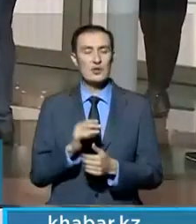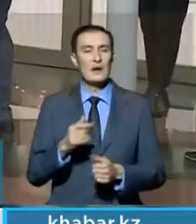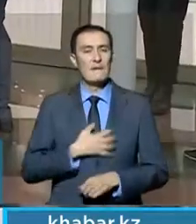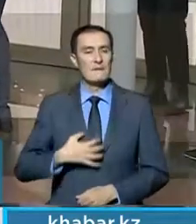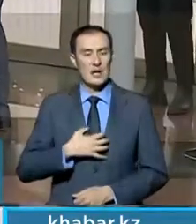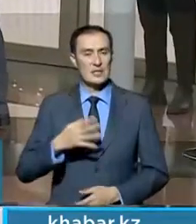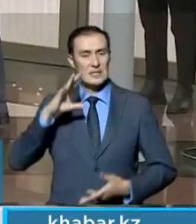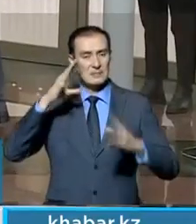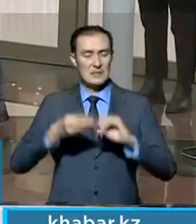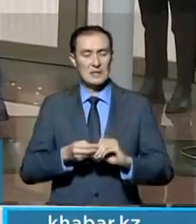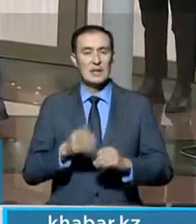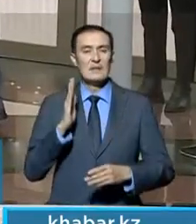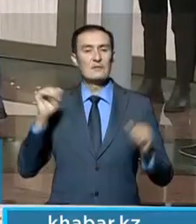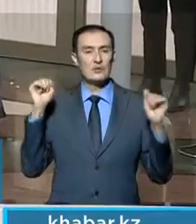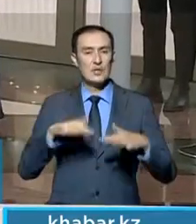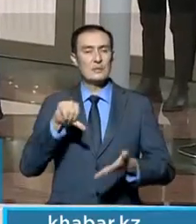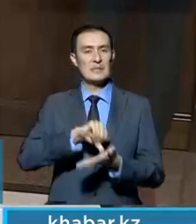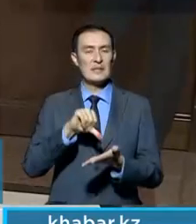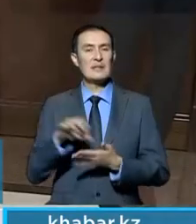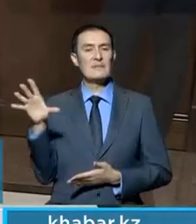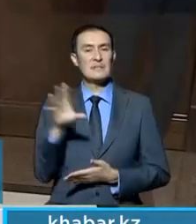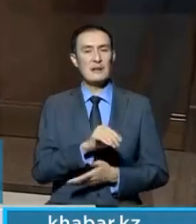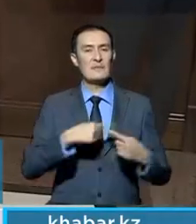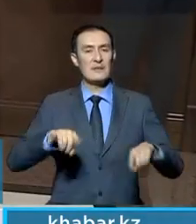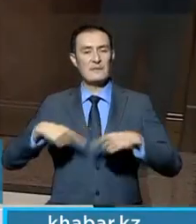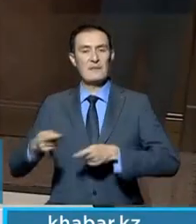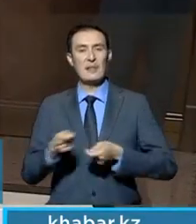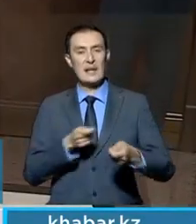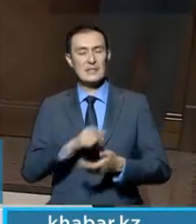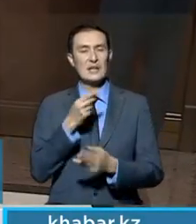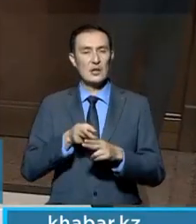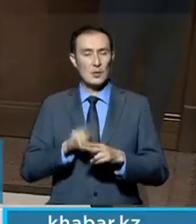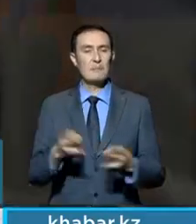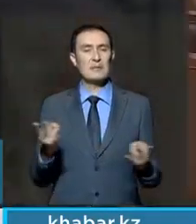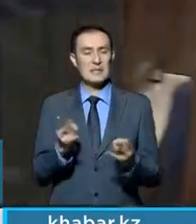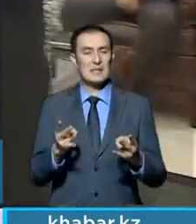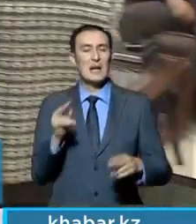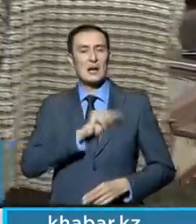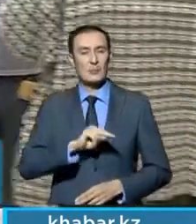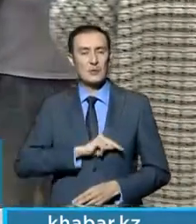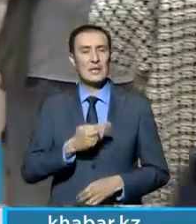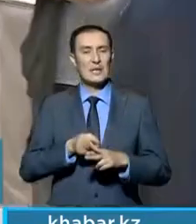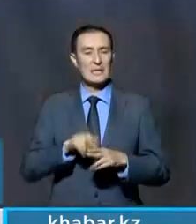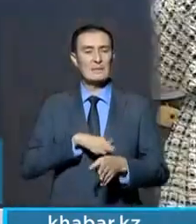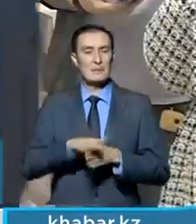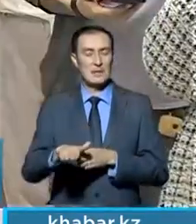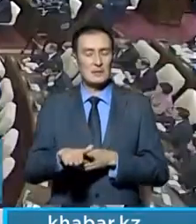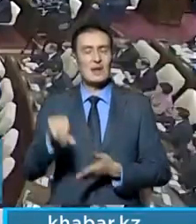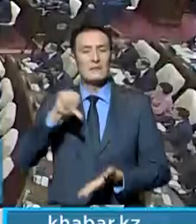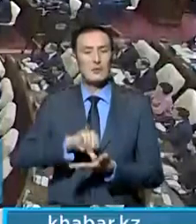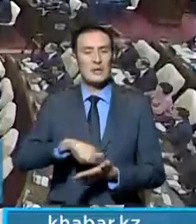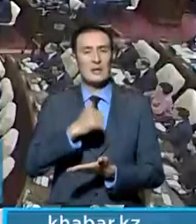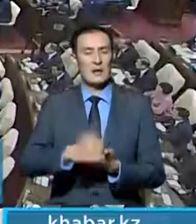смысл. Потому как здесь собираются представители всех ветвей власти, которым предстоит работать над его исполнением. Выступление